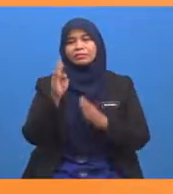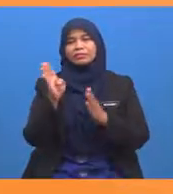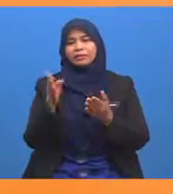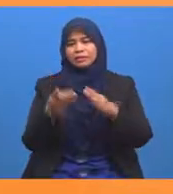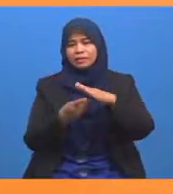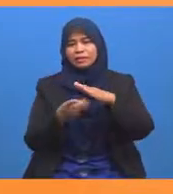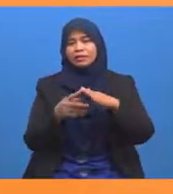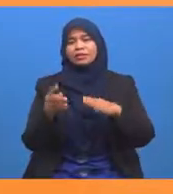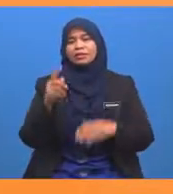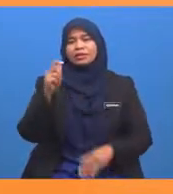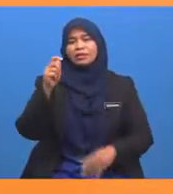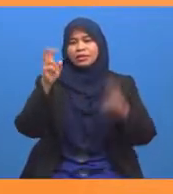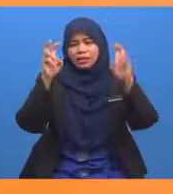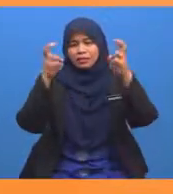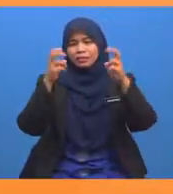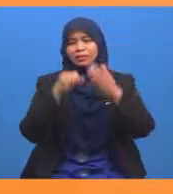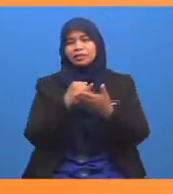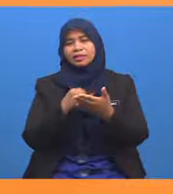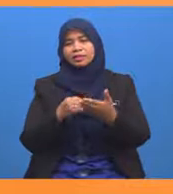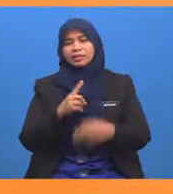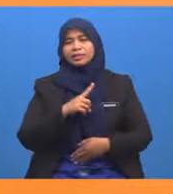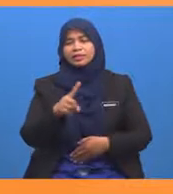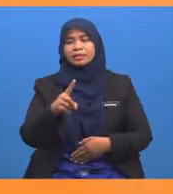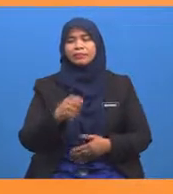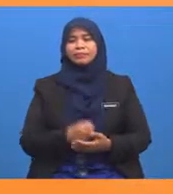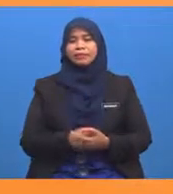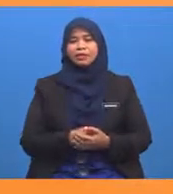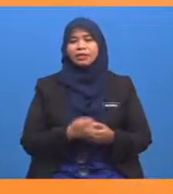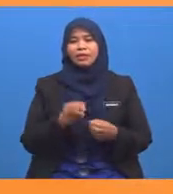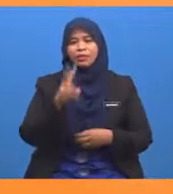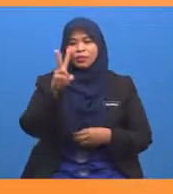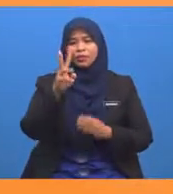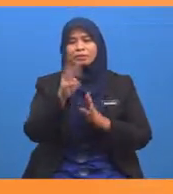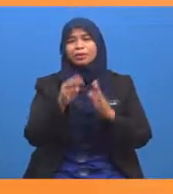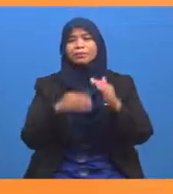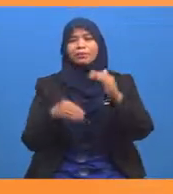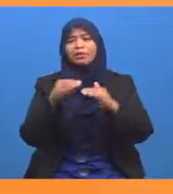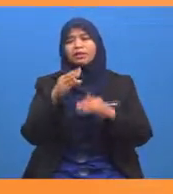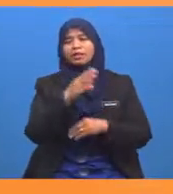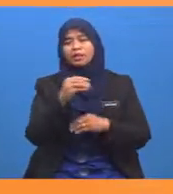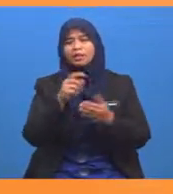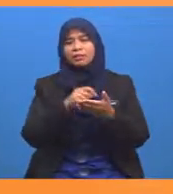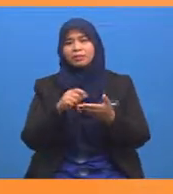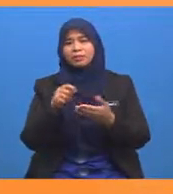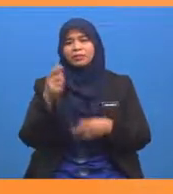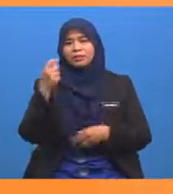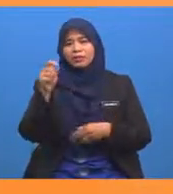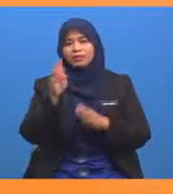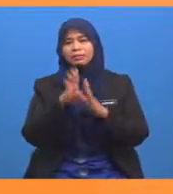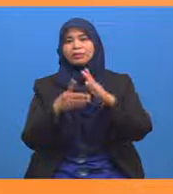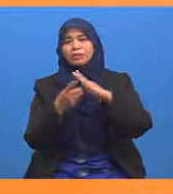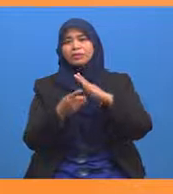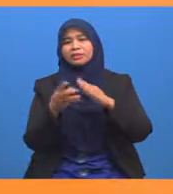berdasarkan tema kesenian Islam. Kedua, membina dan menulis teks berdasarkan